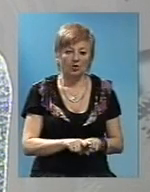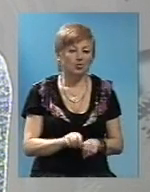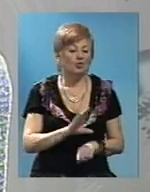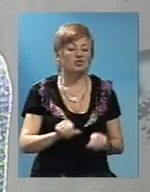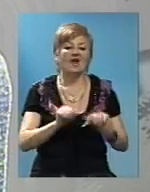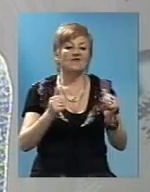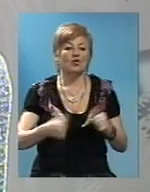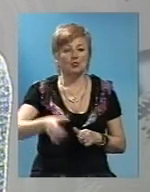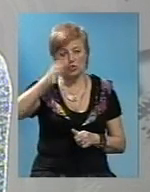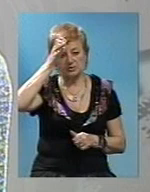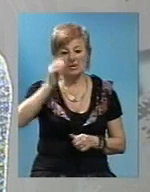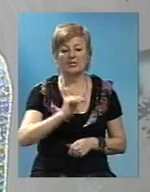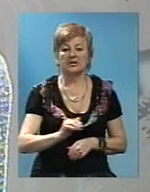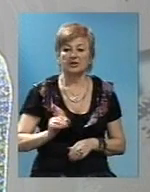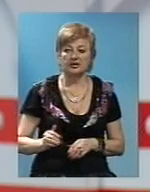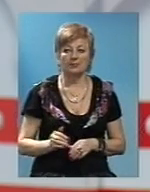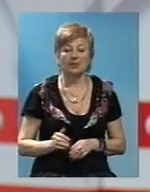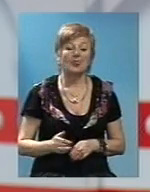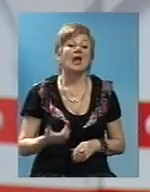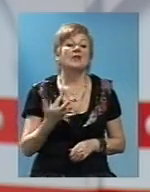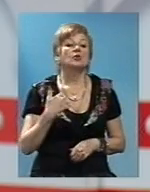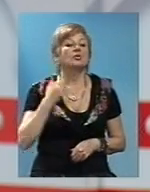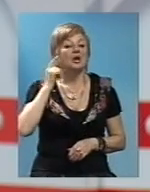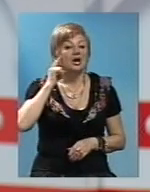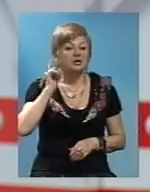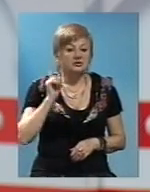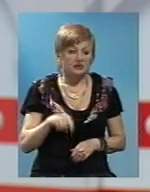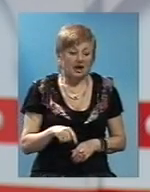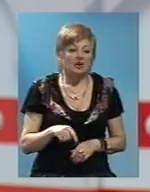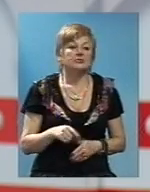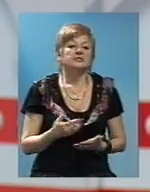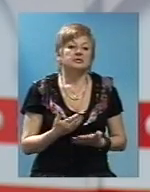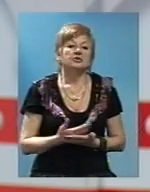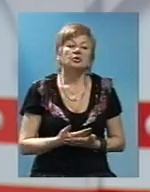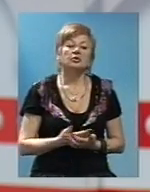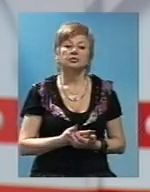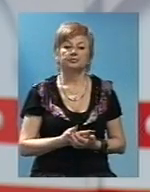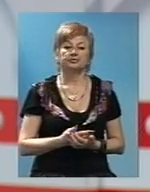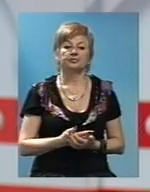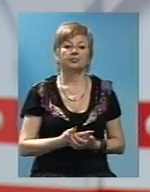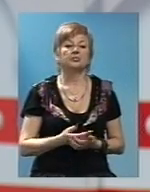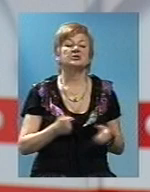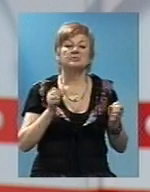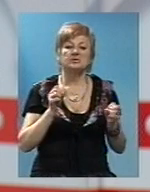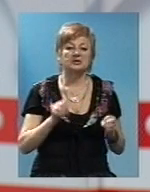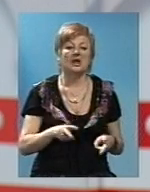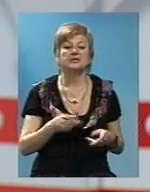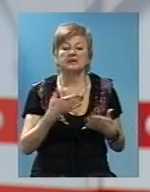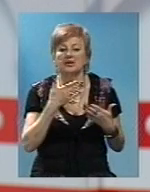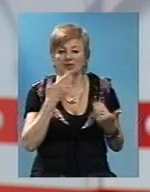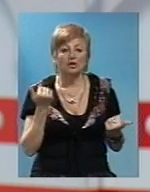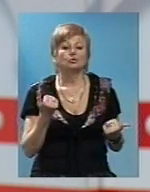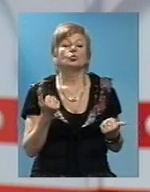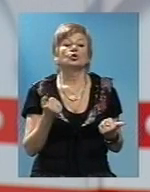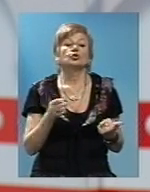освіту, дитячу освіту? Ну, наскільки я знаю, зараз якоїсь там сертифікації немає, бо, в принципі, будь-яка